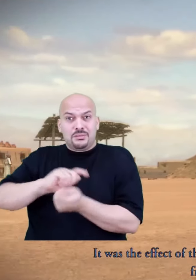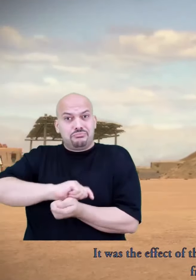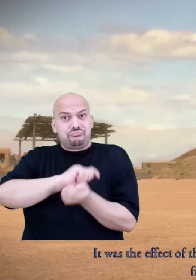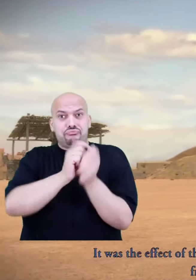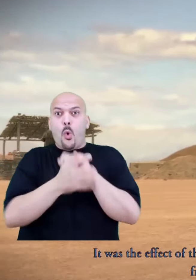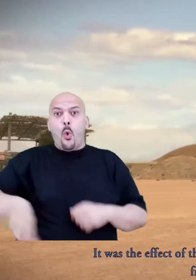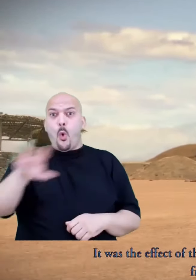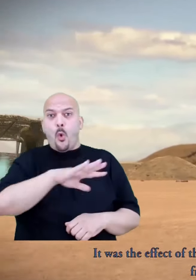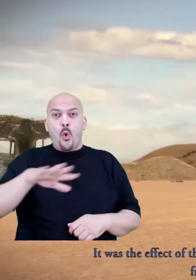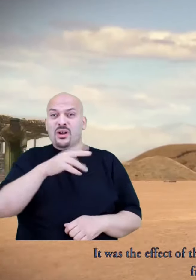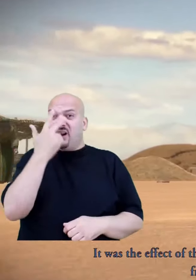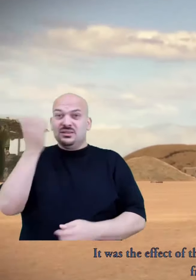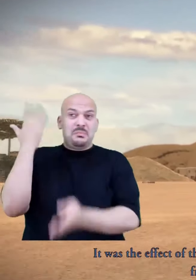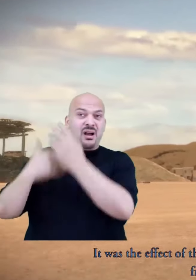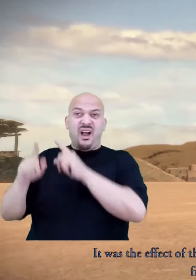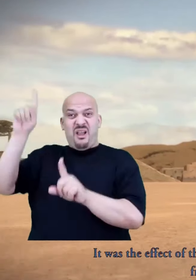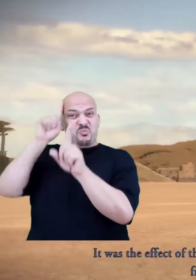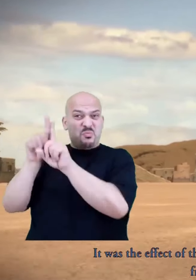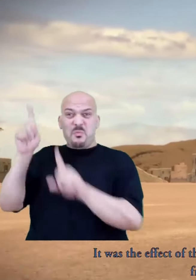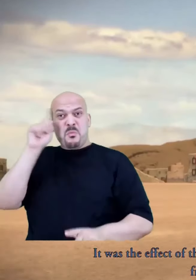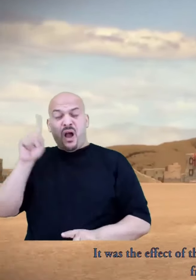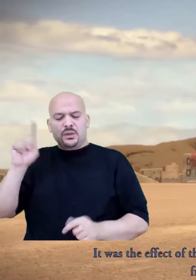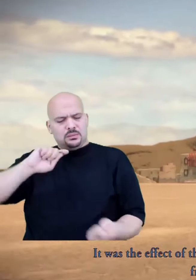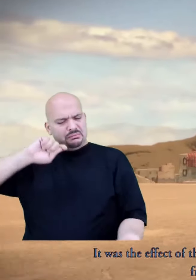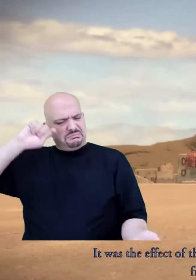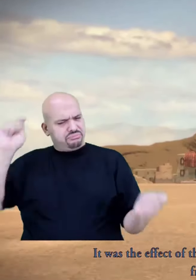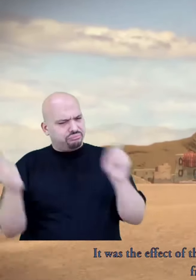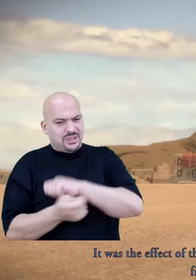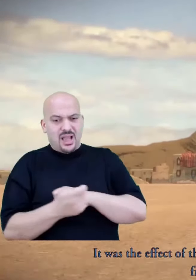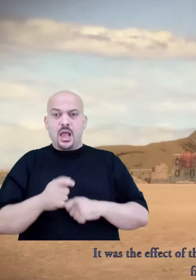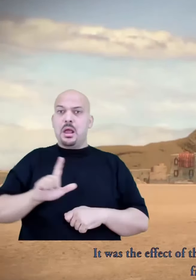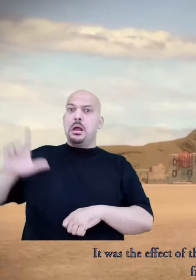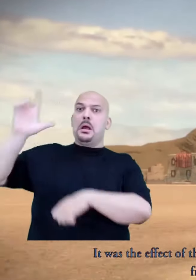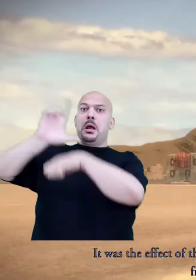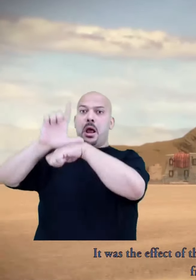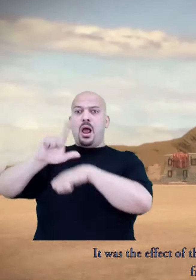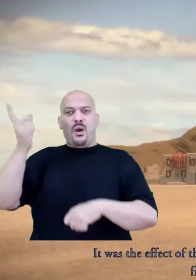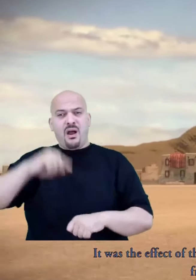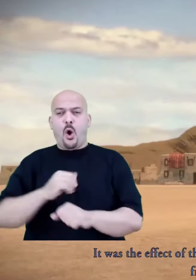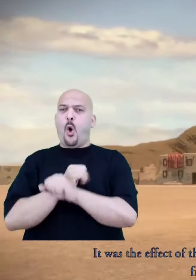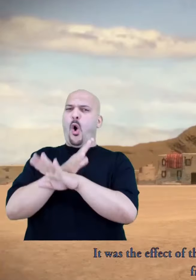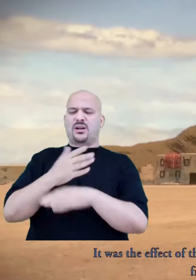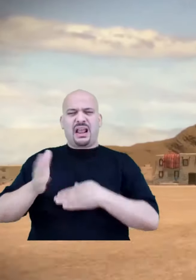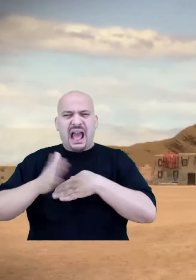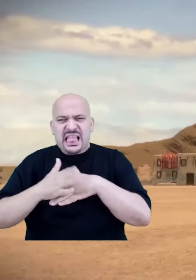ونساءً أحراراً وعبيداً طواعية في